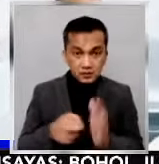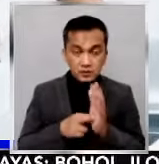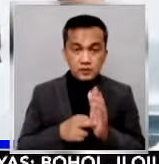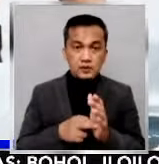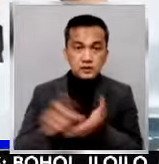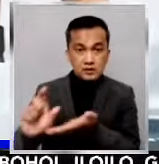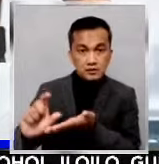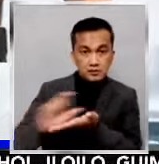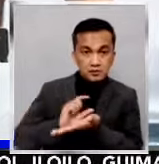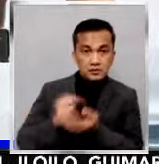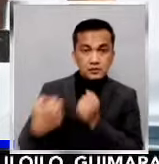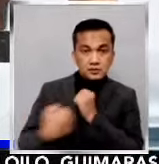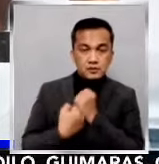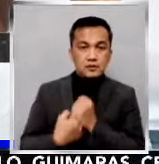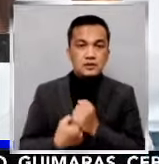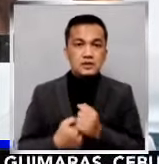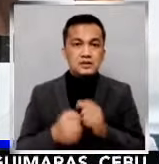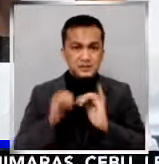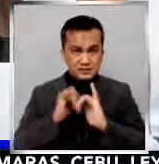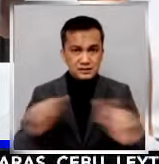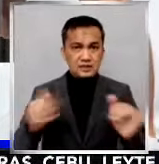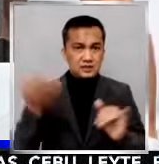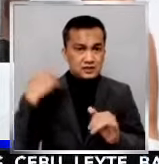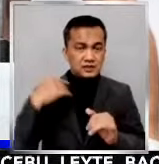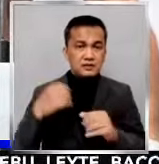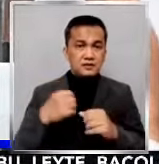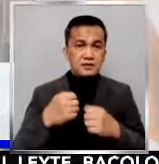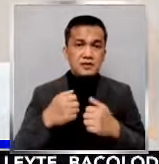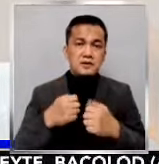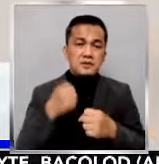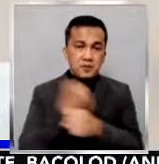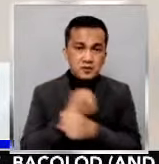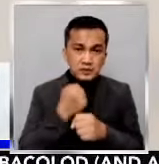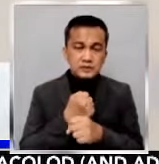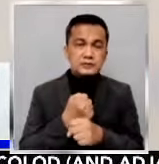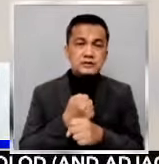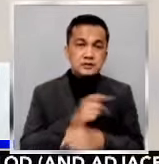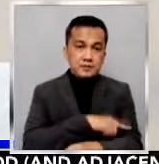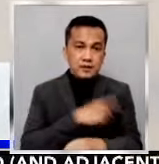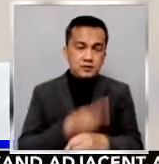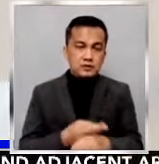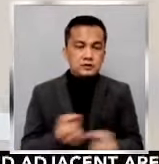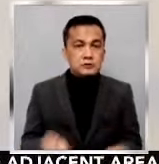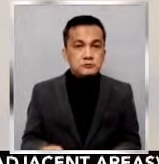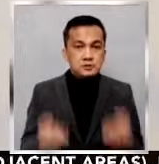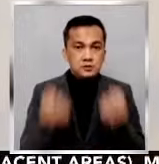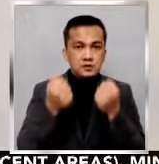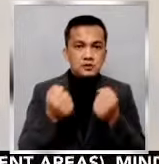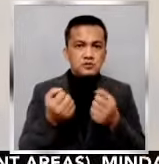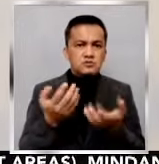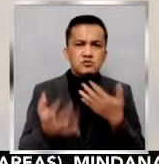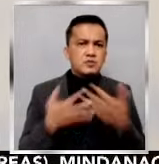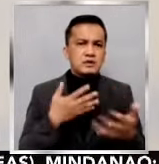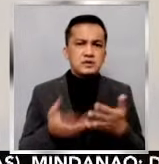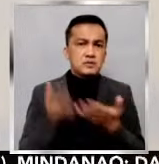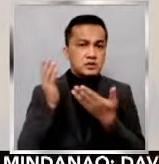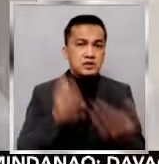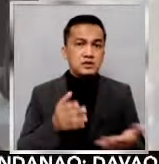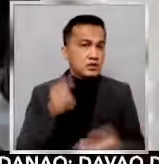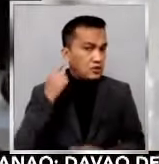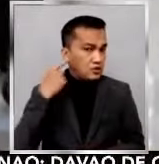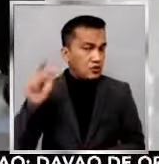gaya ng mga nakalipas na kampanya ng ating pambansang koponan sa powerlifting, kahit nag-uwi rin ng mga gintong medalya sa mga international